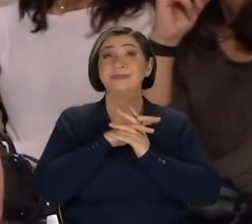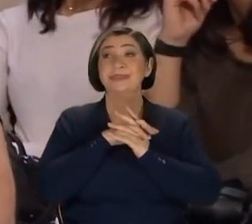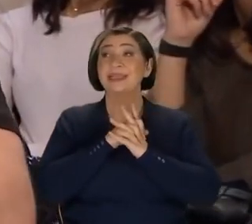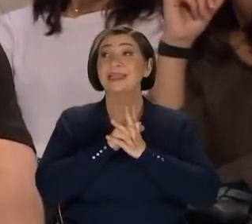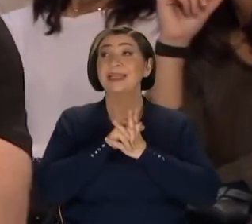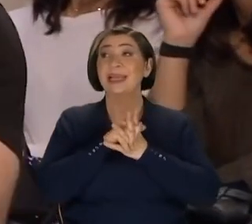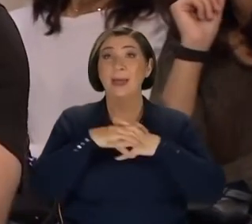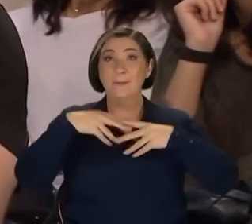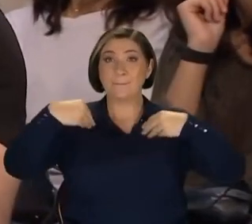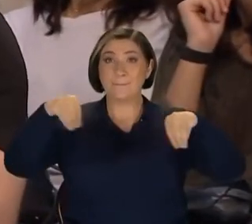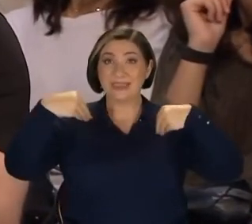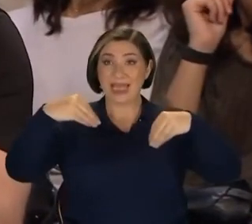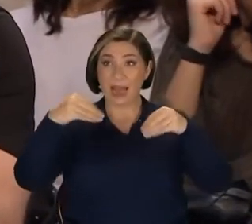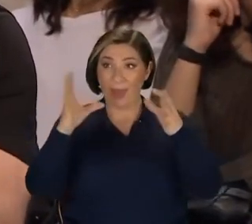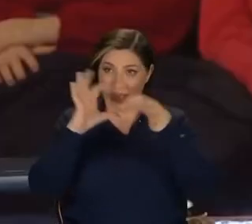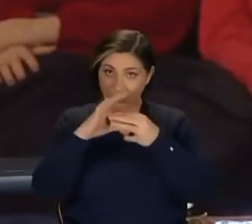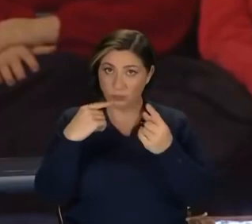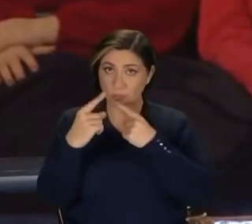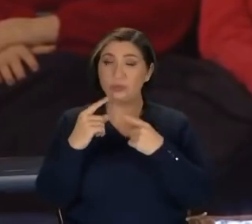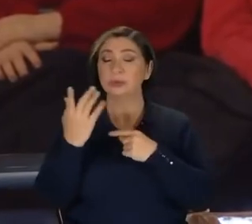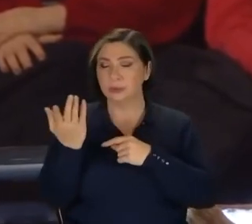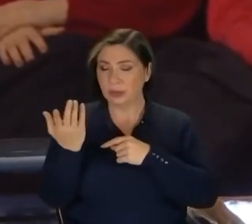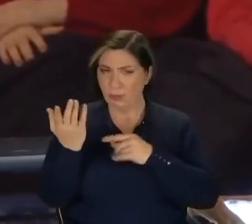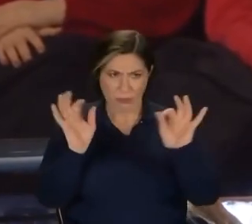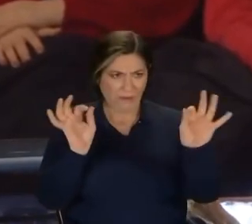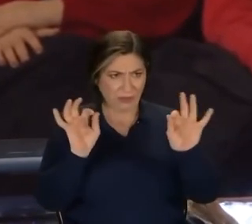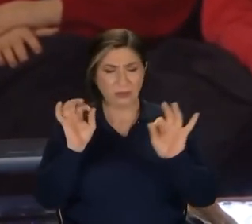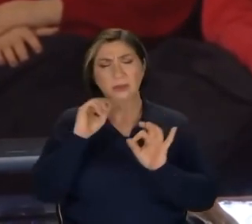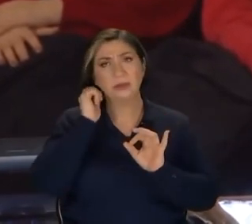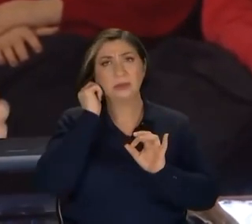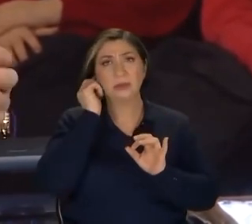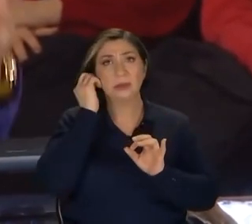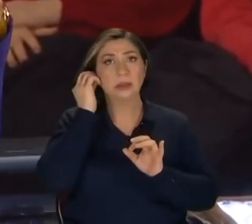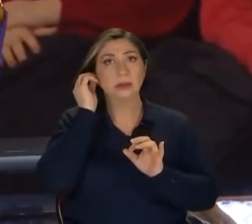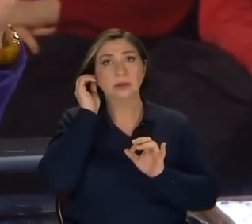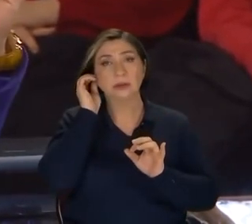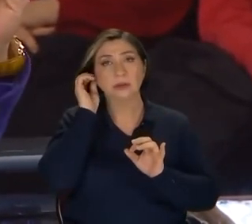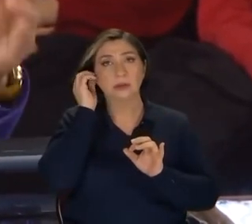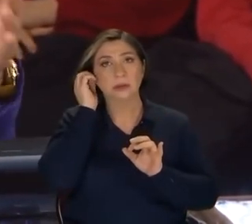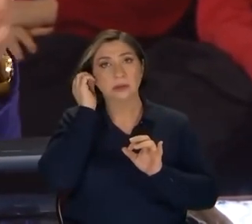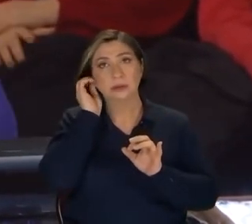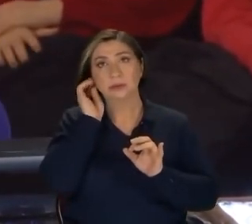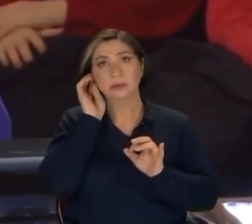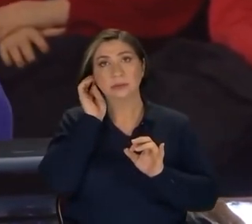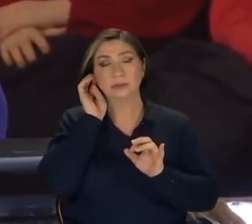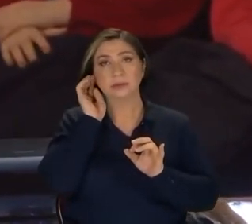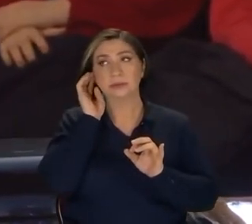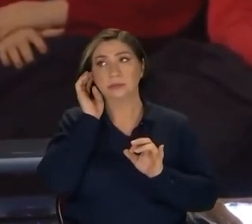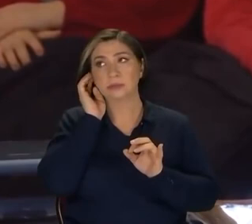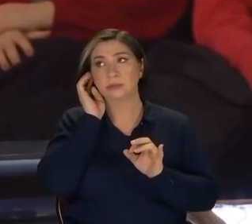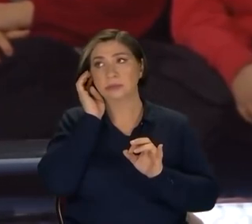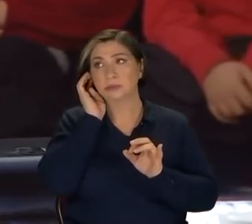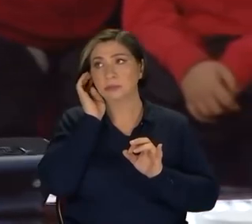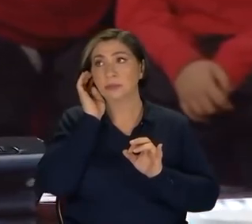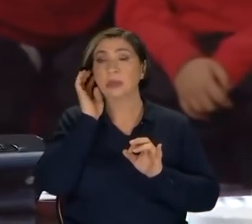yani diyor pazarlama ki... Pazarlama ile ilgili konuşuyor. Tabii yani. Şimdi diyor ki, ya bak biz mi anlamıyoruz ya da